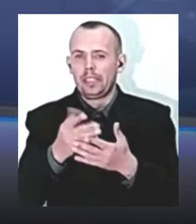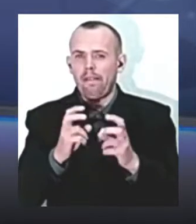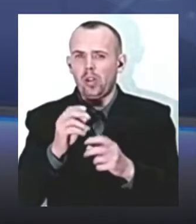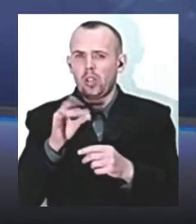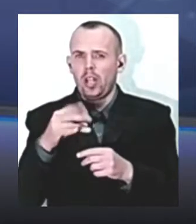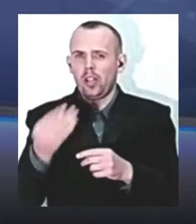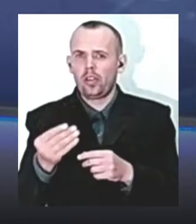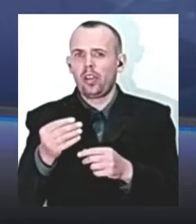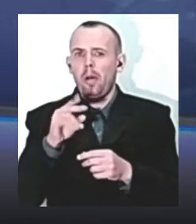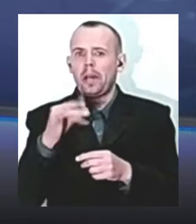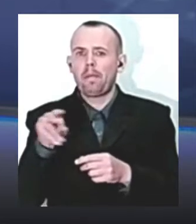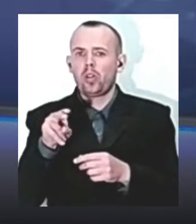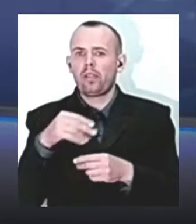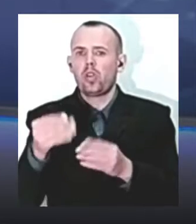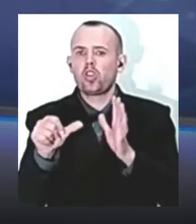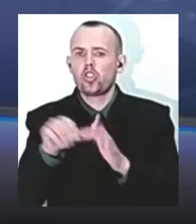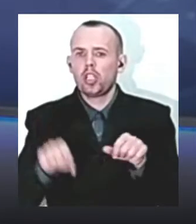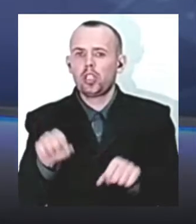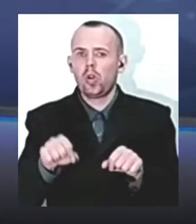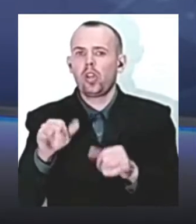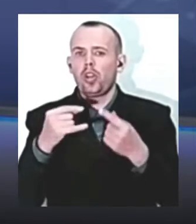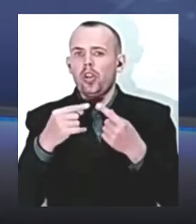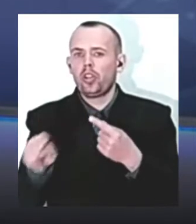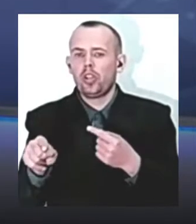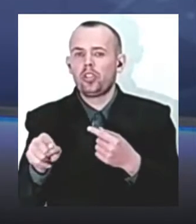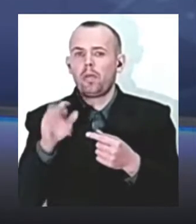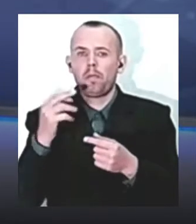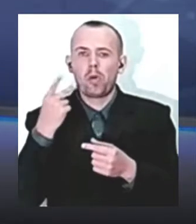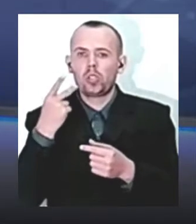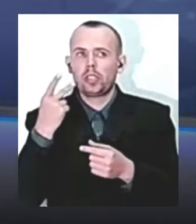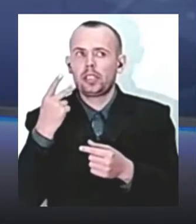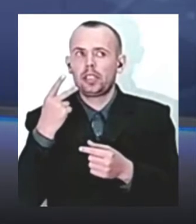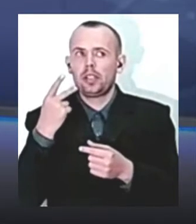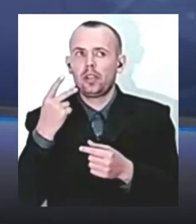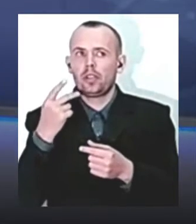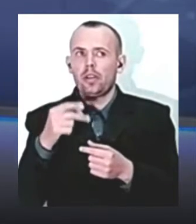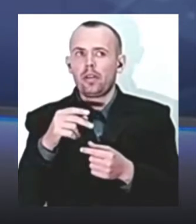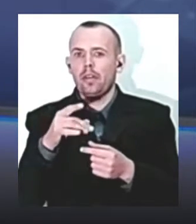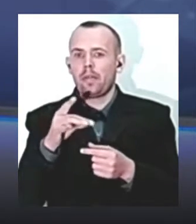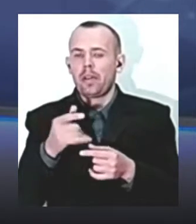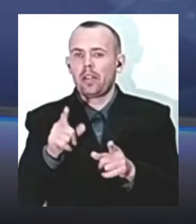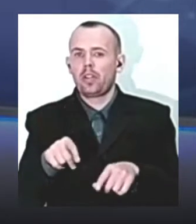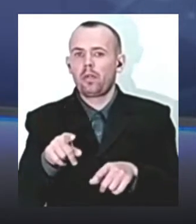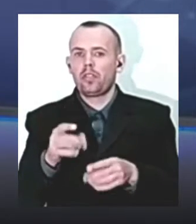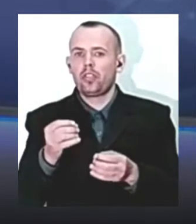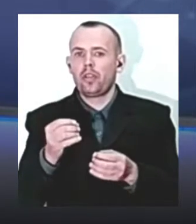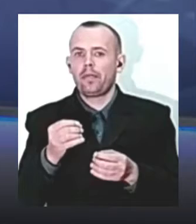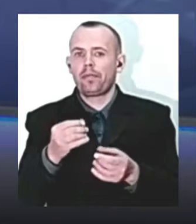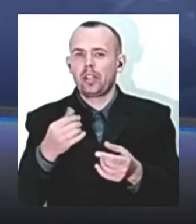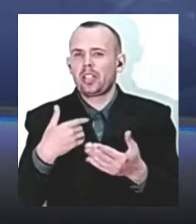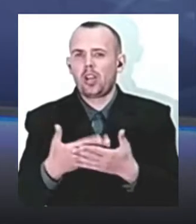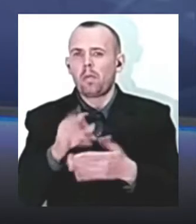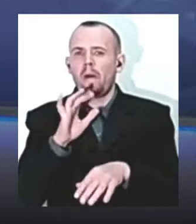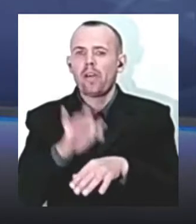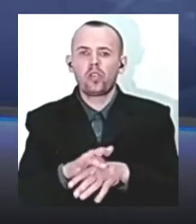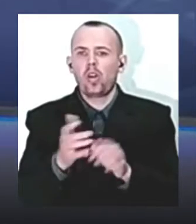припортовий дає 6 тонн, інші постійно «Криоген» там ще якусь кількість дає. По факту не вистачає